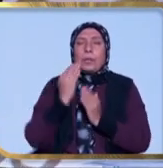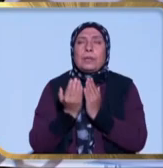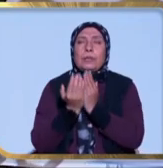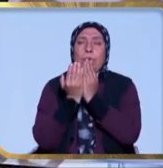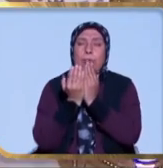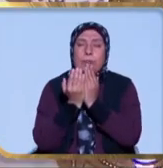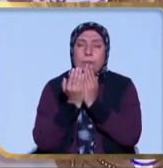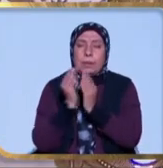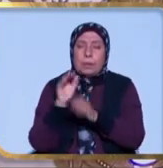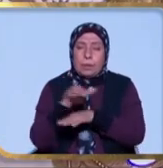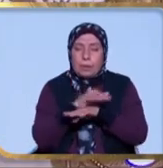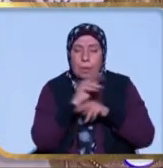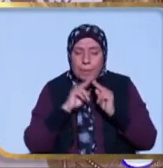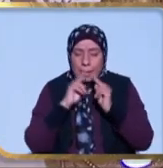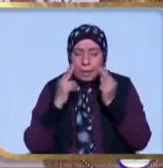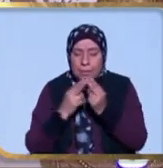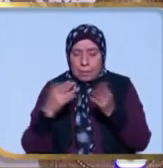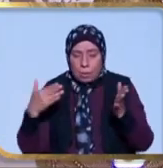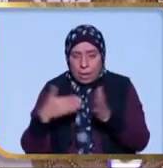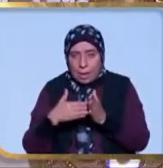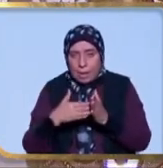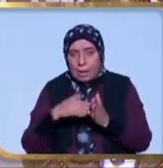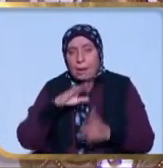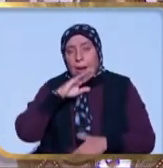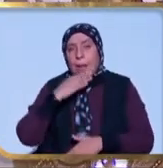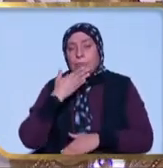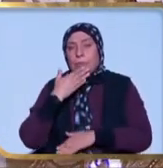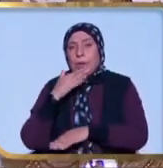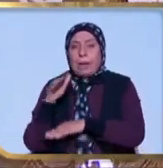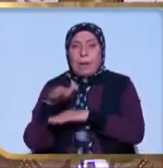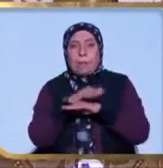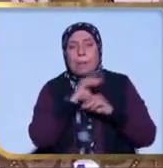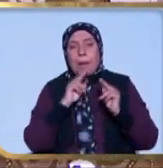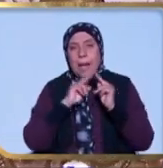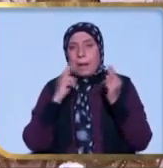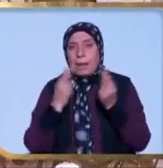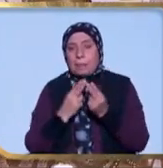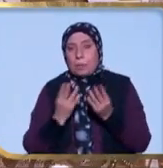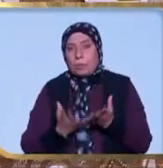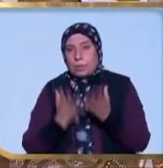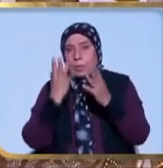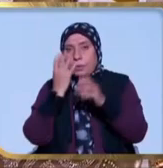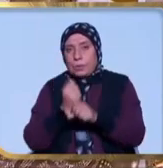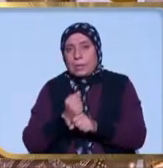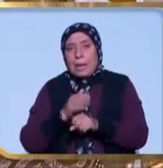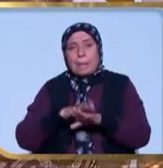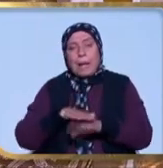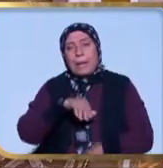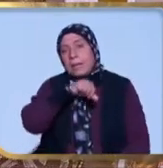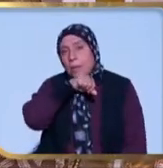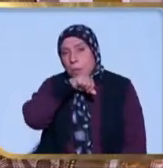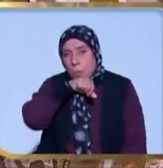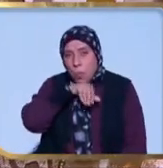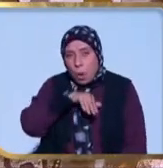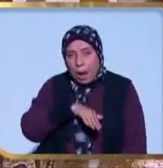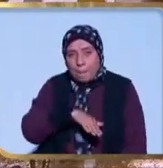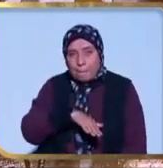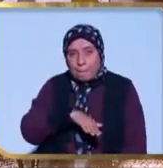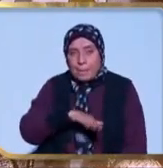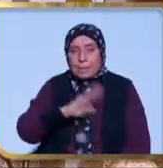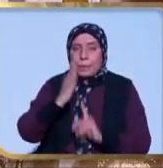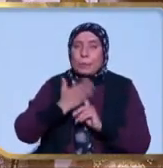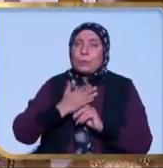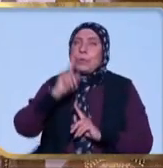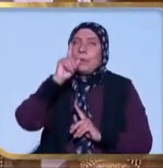رب العالمين. وآخر دعوانا أن الحمد لله رب العالمين، وصلاة وسلاما عليك يا سيدي يا